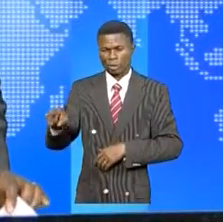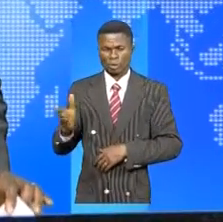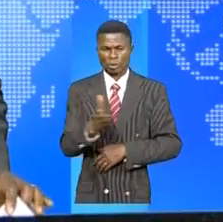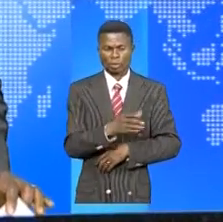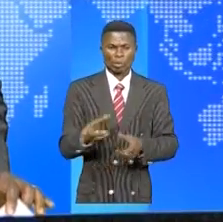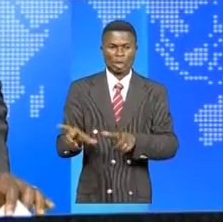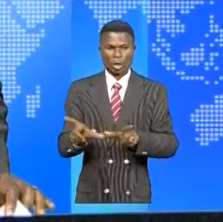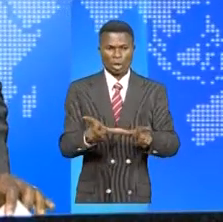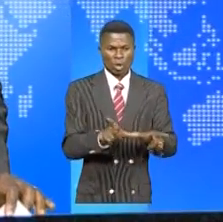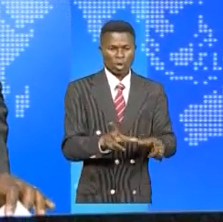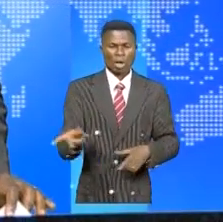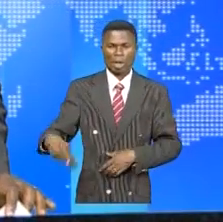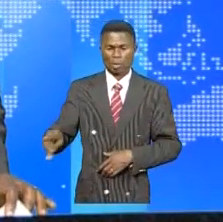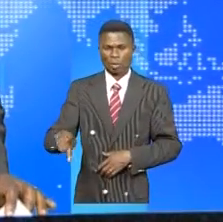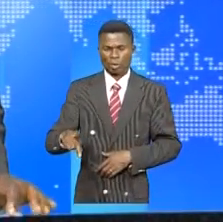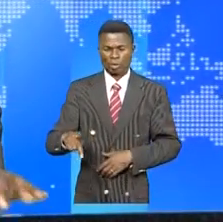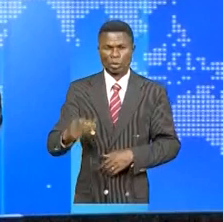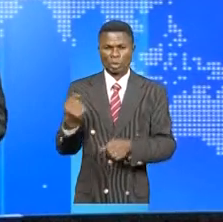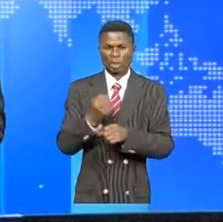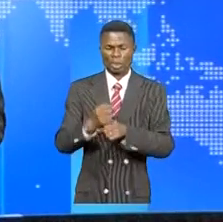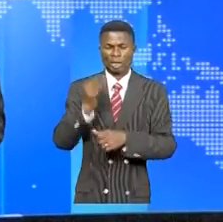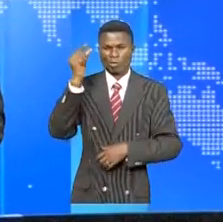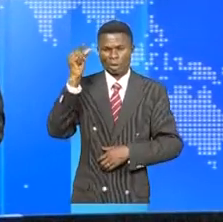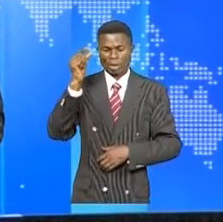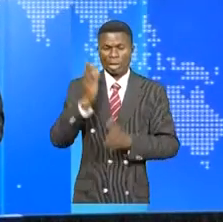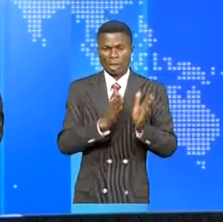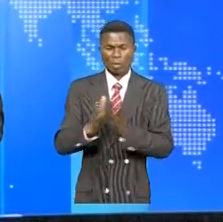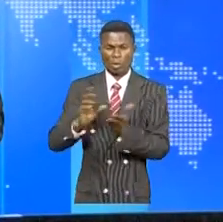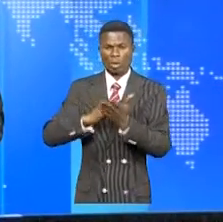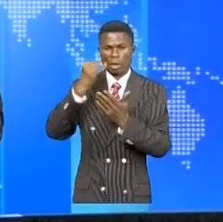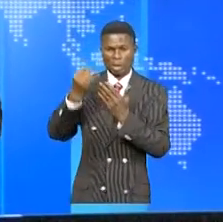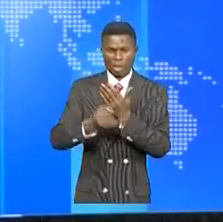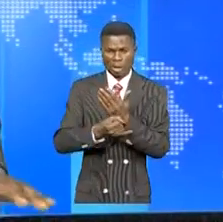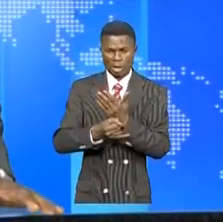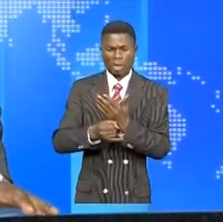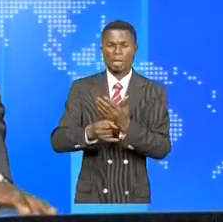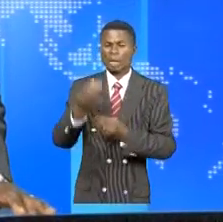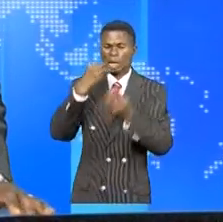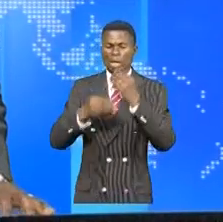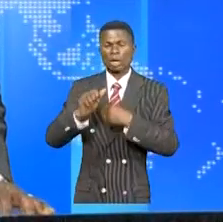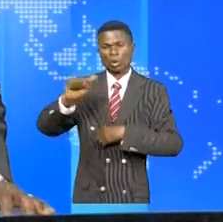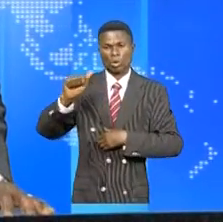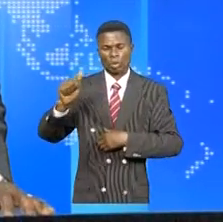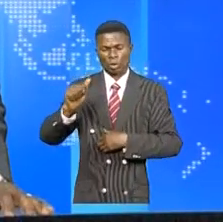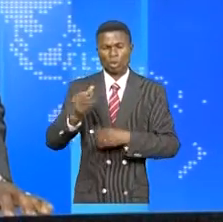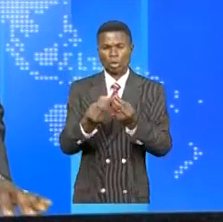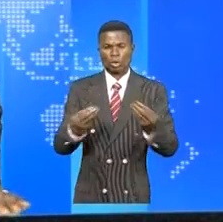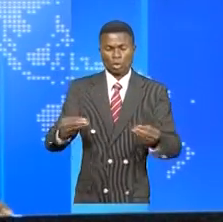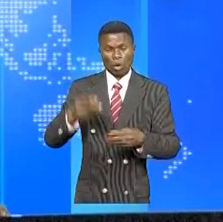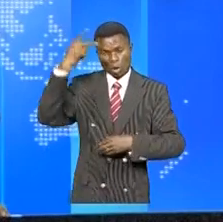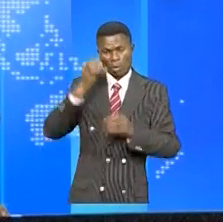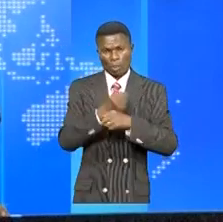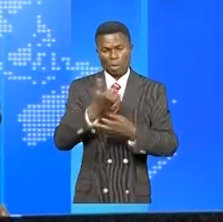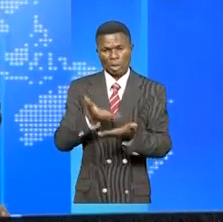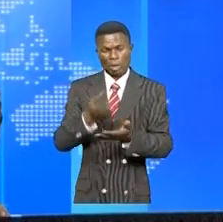Le Lualaba, province à vocation essentiellement minière, dispose maintenant d'un programme d'autosuffisance alimentaire. C'est le résultat d'une politique mise en place